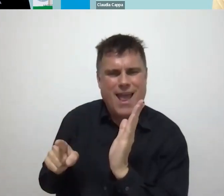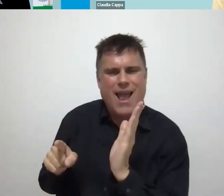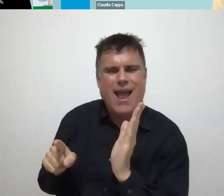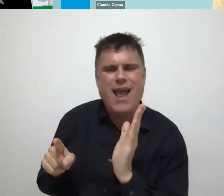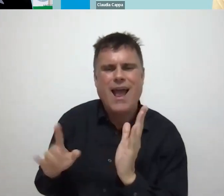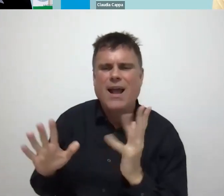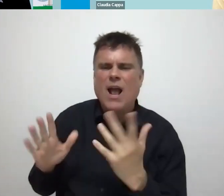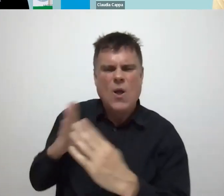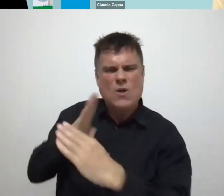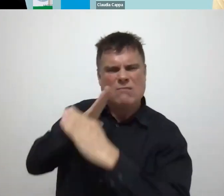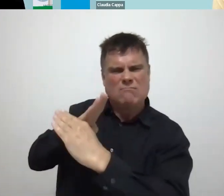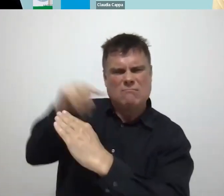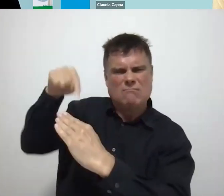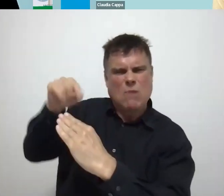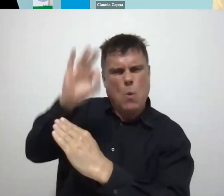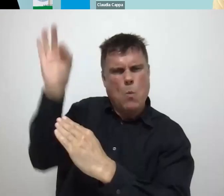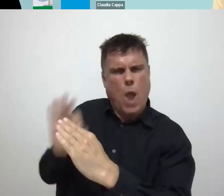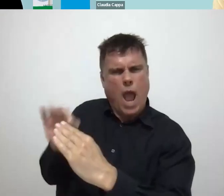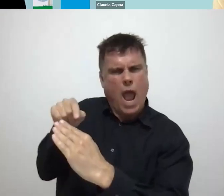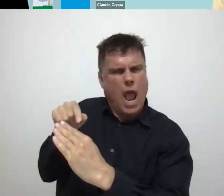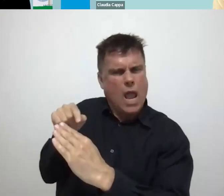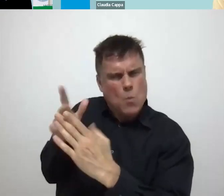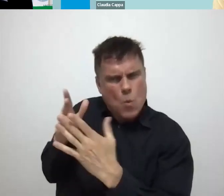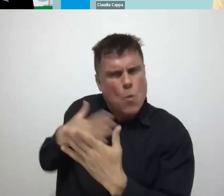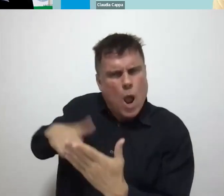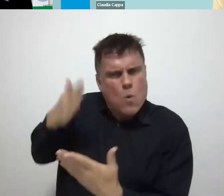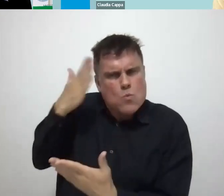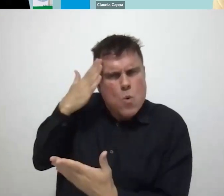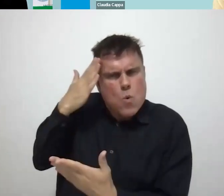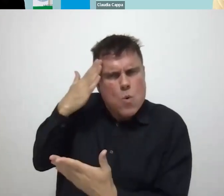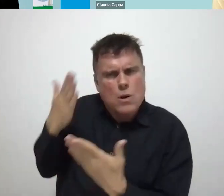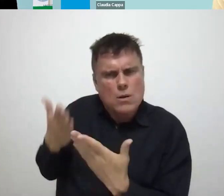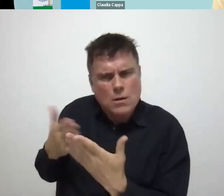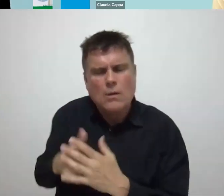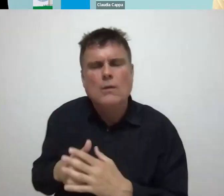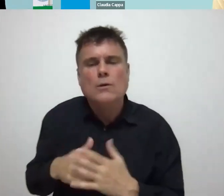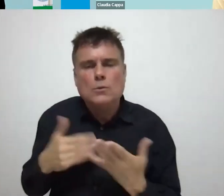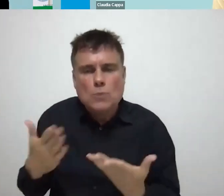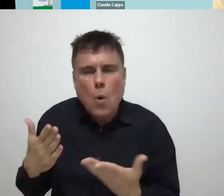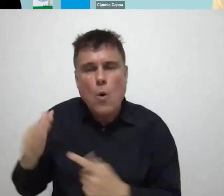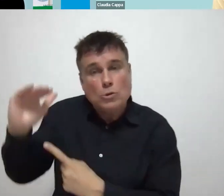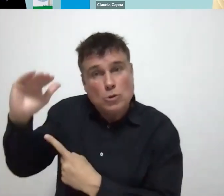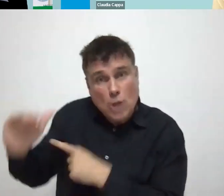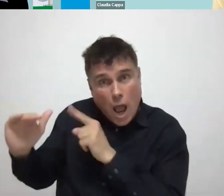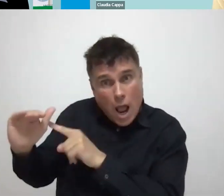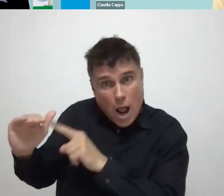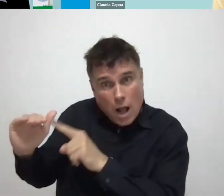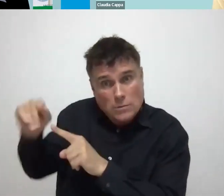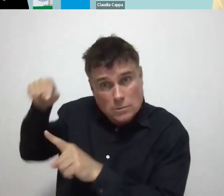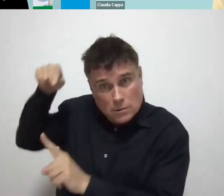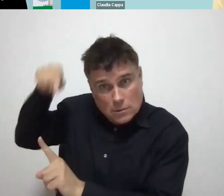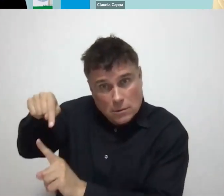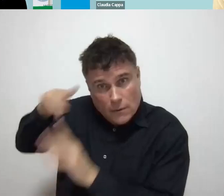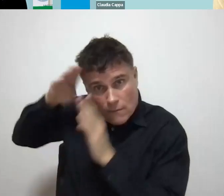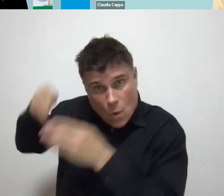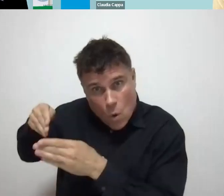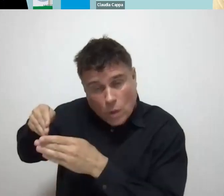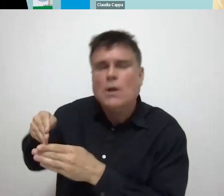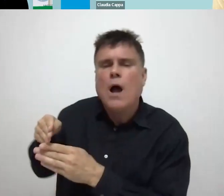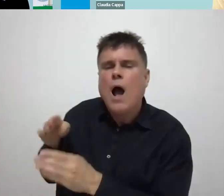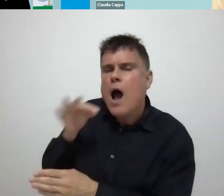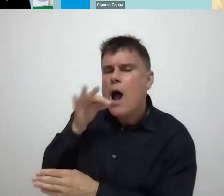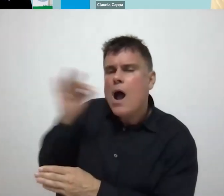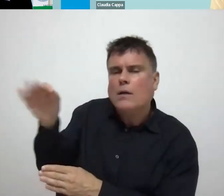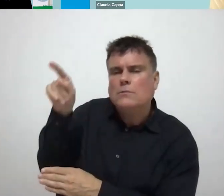certaines d'entre elles, on peut dire que à travers des informations qu'on a collectées,